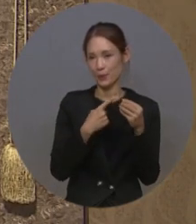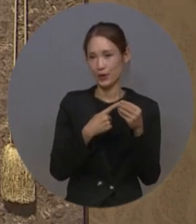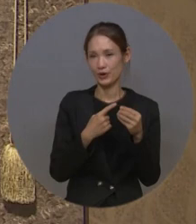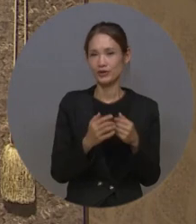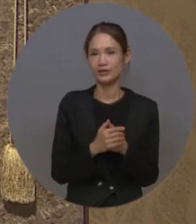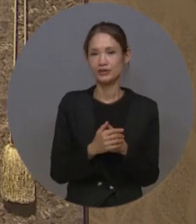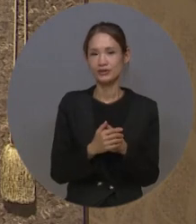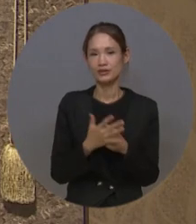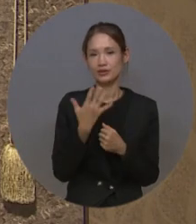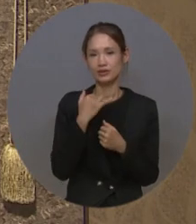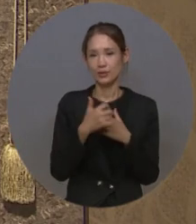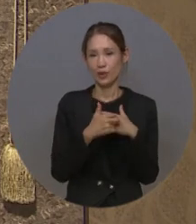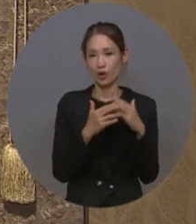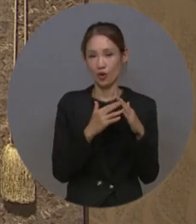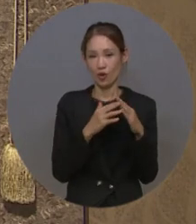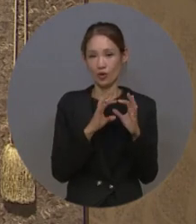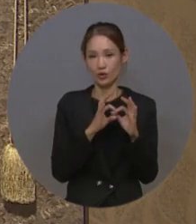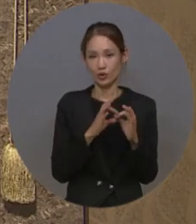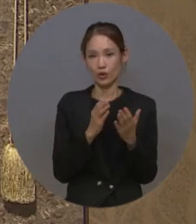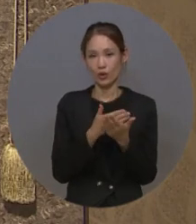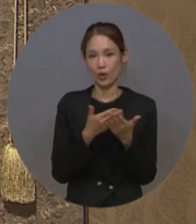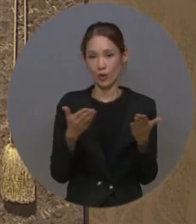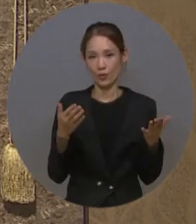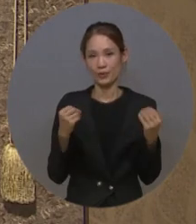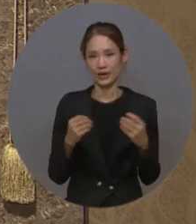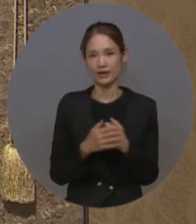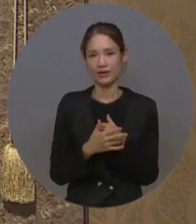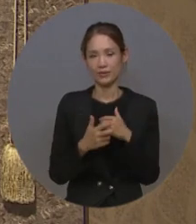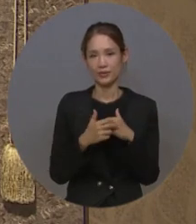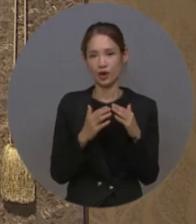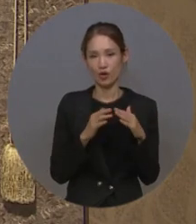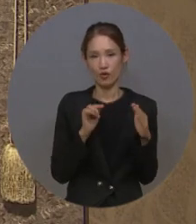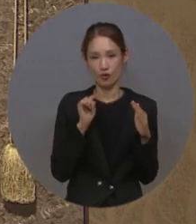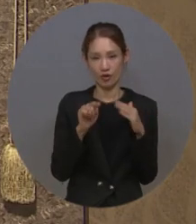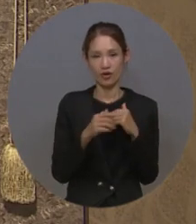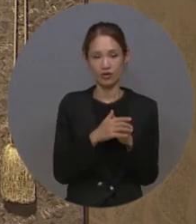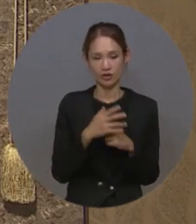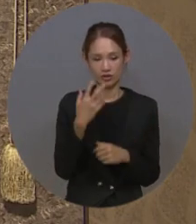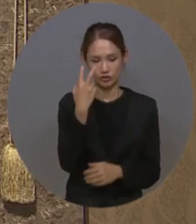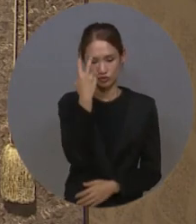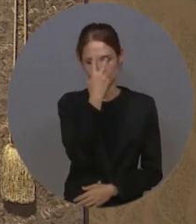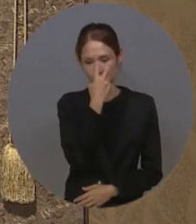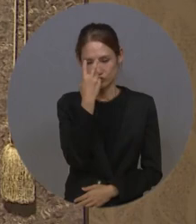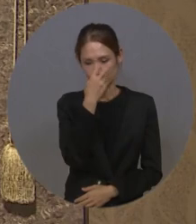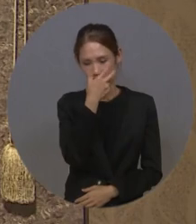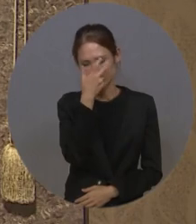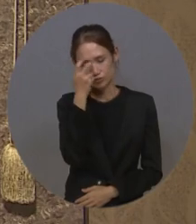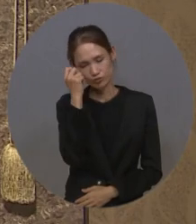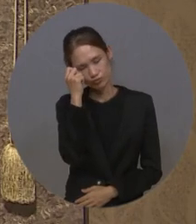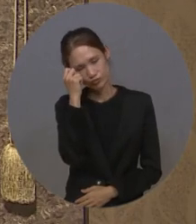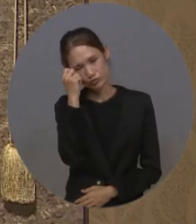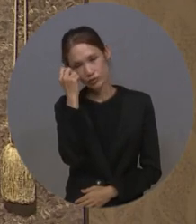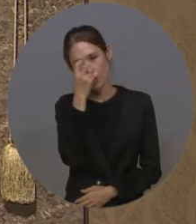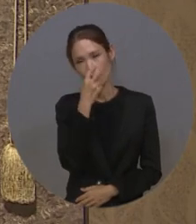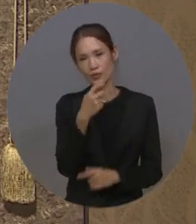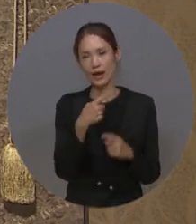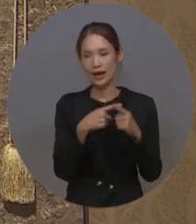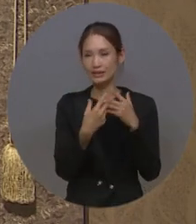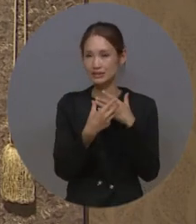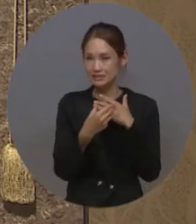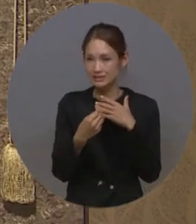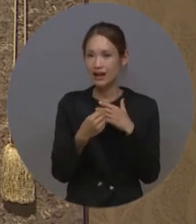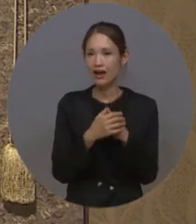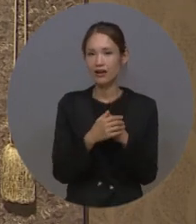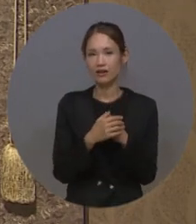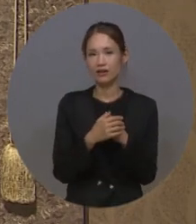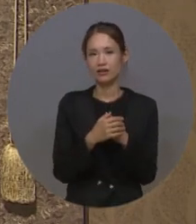저희가 병원을 통해서 공급하는 경우도 많은데요. 병원은 가면 수면 검사해야지, 엑스레이 찍지, CT를